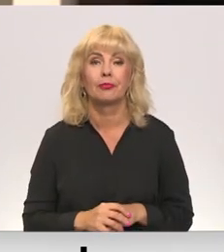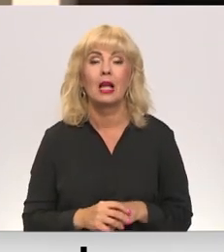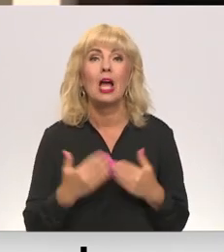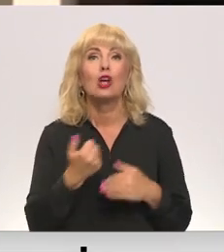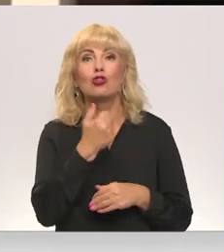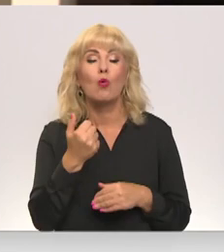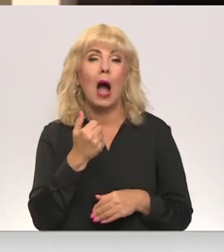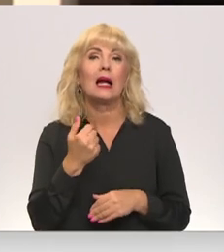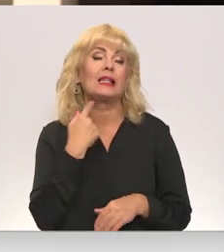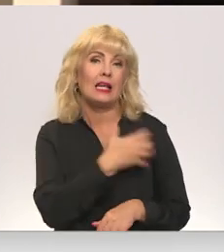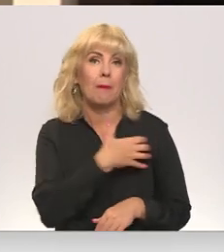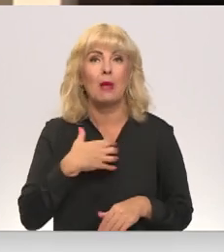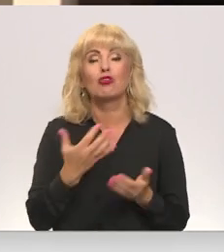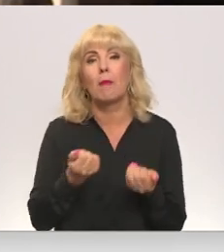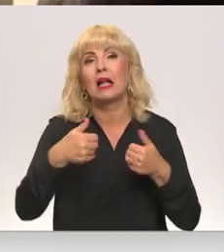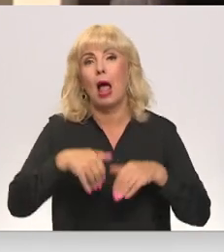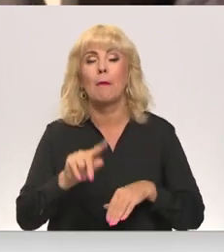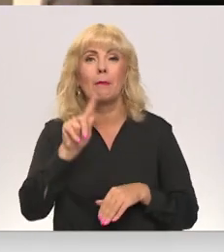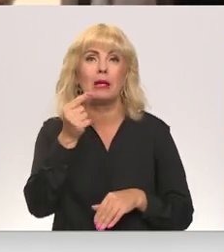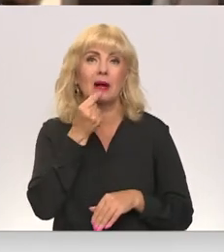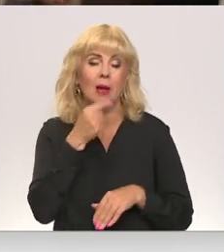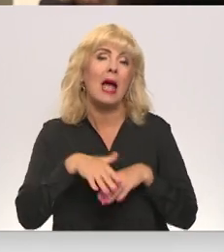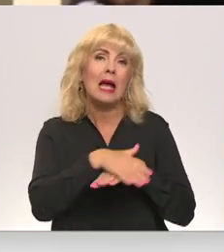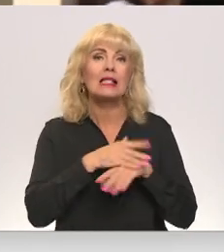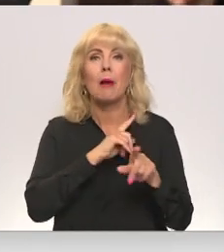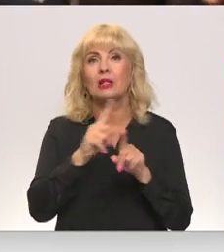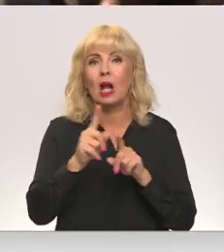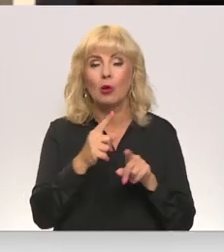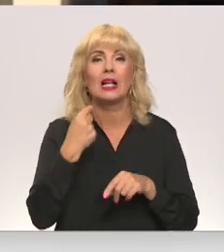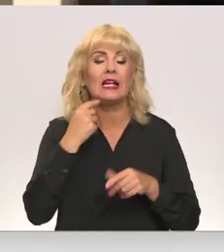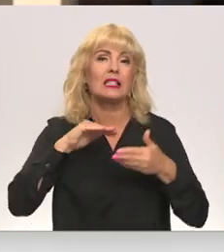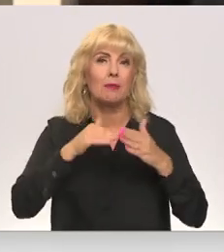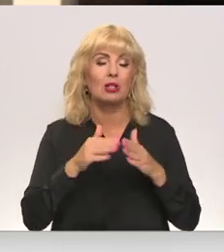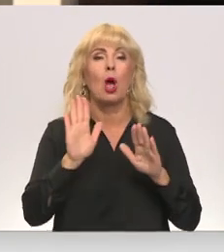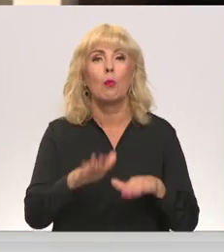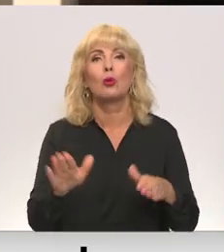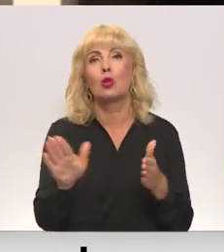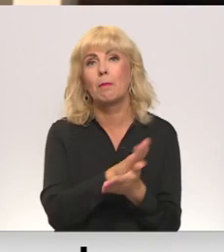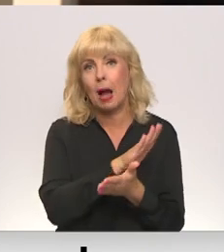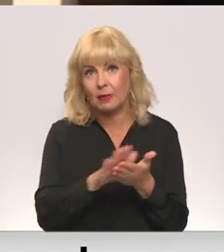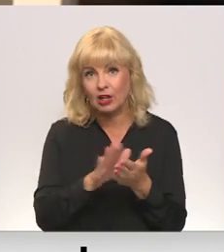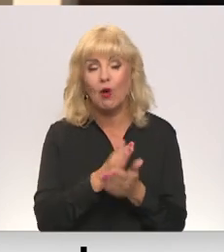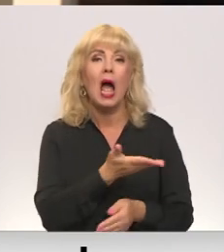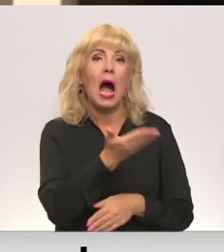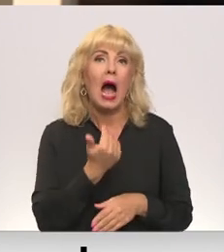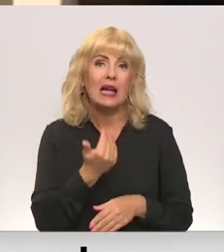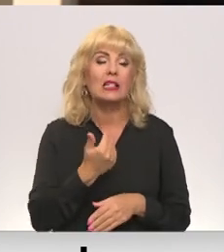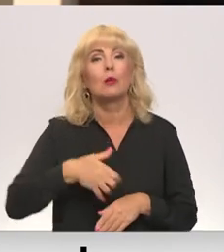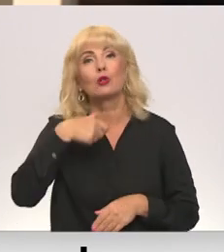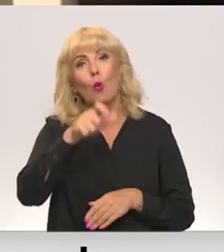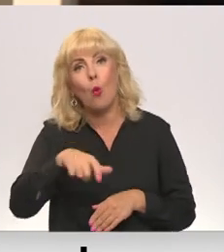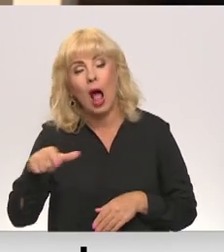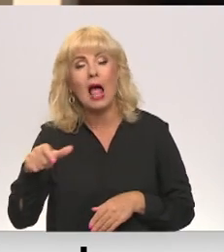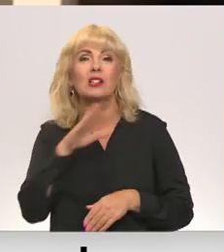Šogad Rīgas pašvaldība pieņēmusi lēmumu, ka 1. septembrī sabiedriskais transports Rīgas pilsētā būs pa brīvu. Ar to mēs aicinām gan